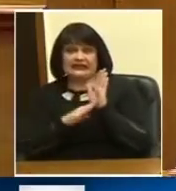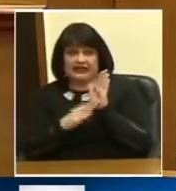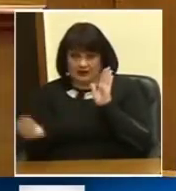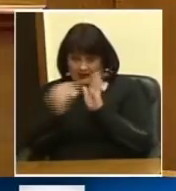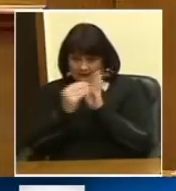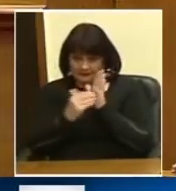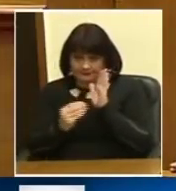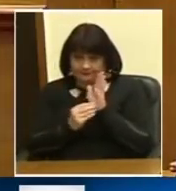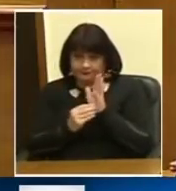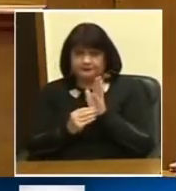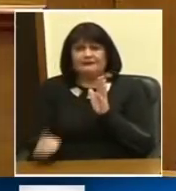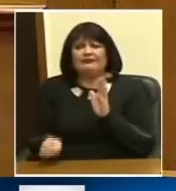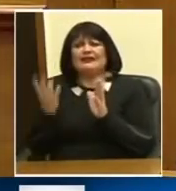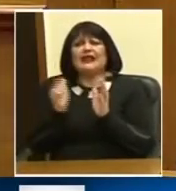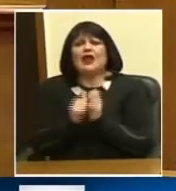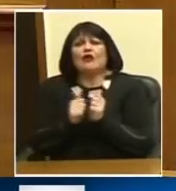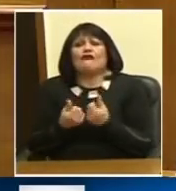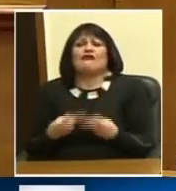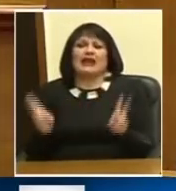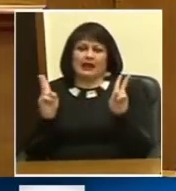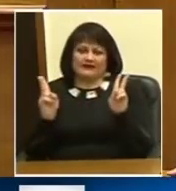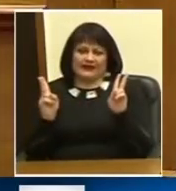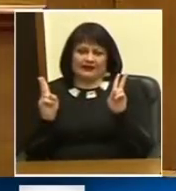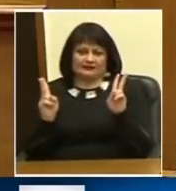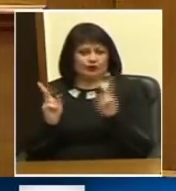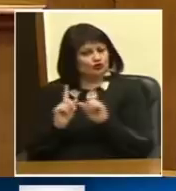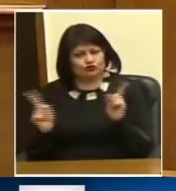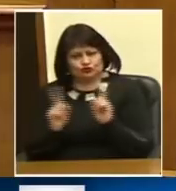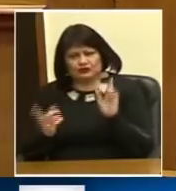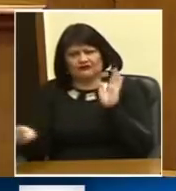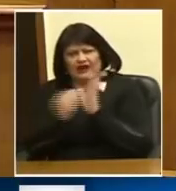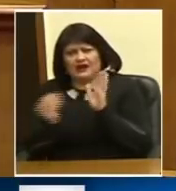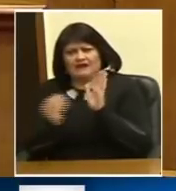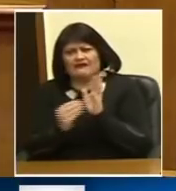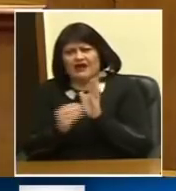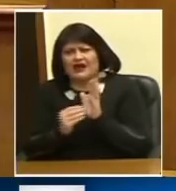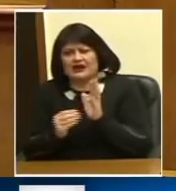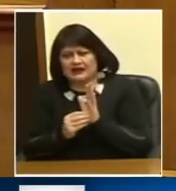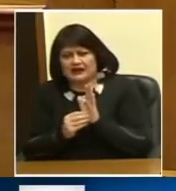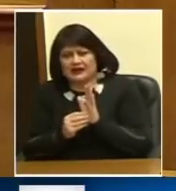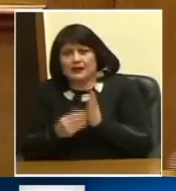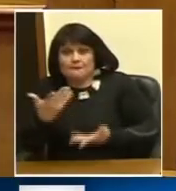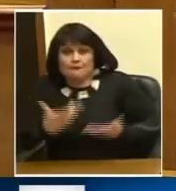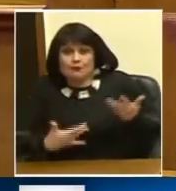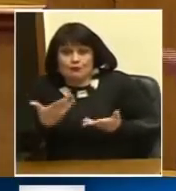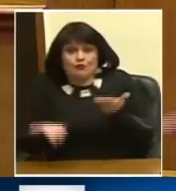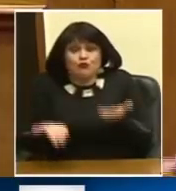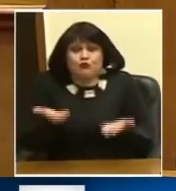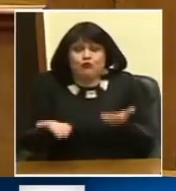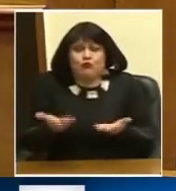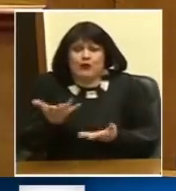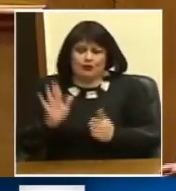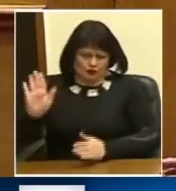τον νεοφιλελευθερισμό βάζοντας μέσα ισοσκελισμένους προϋπολογισμούς, σας